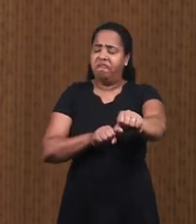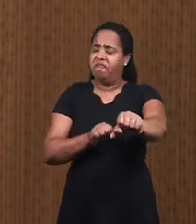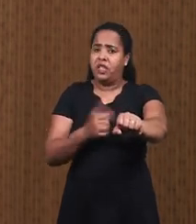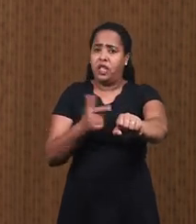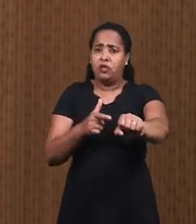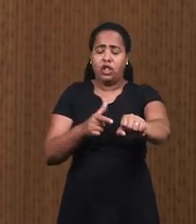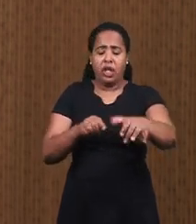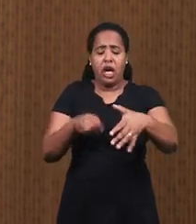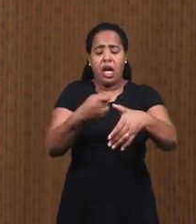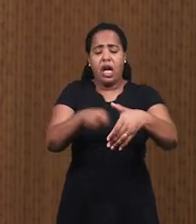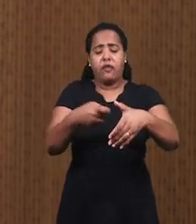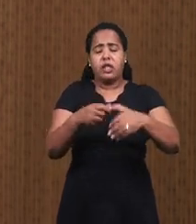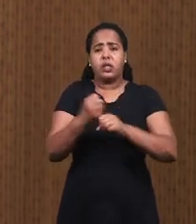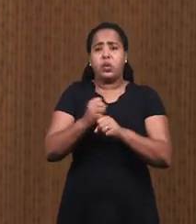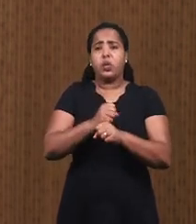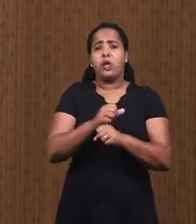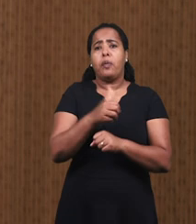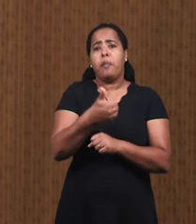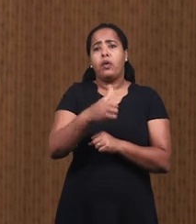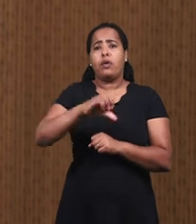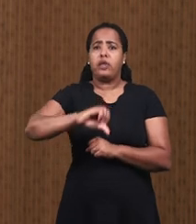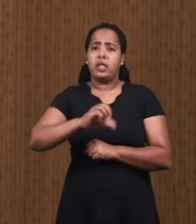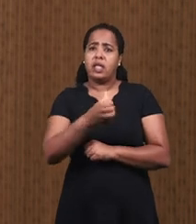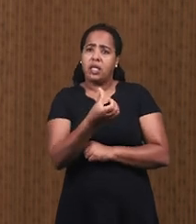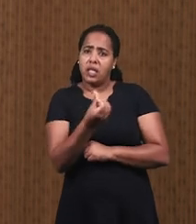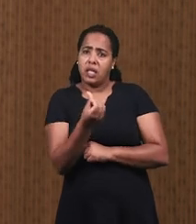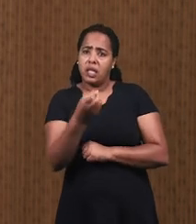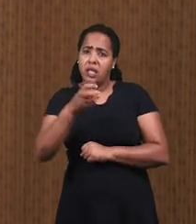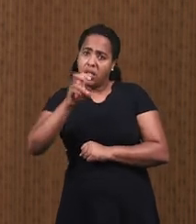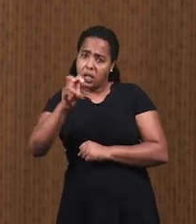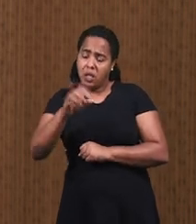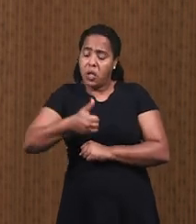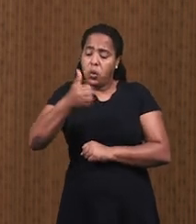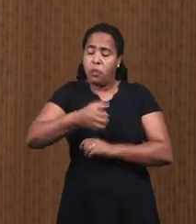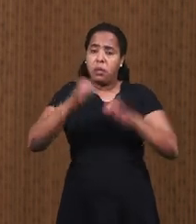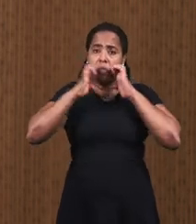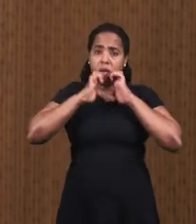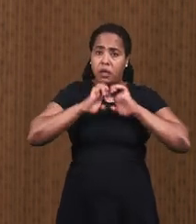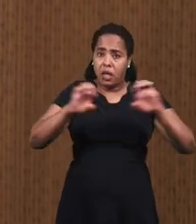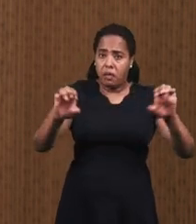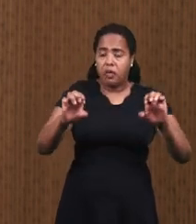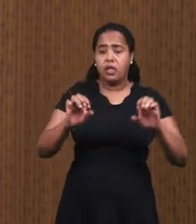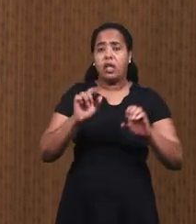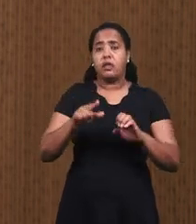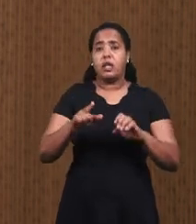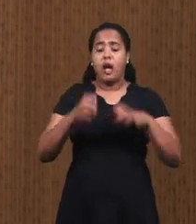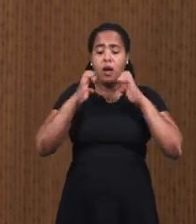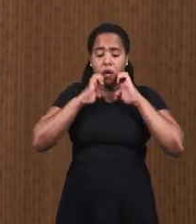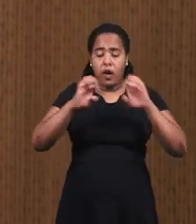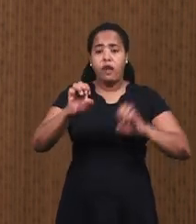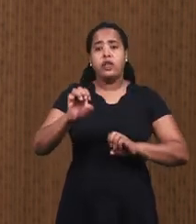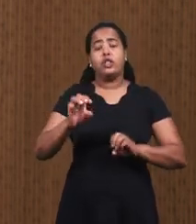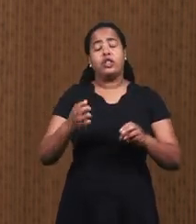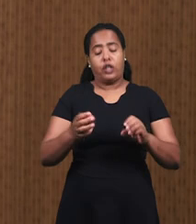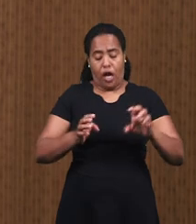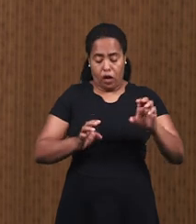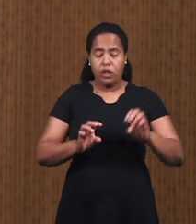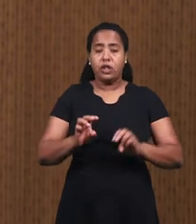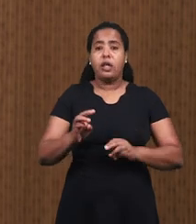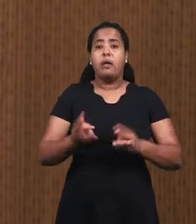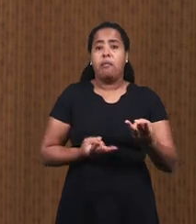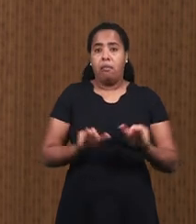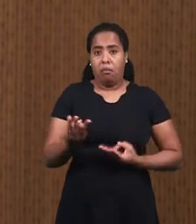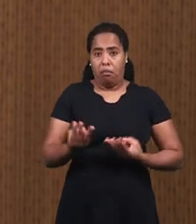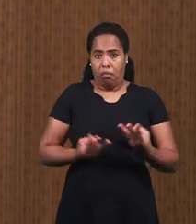canon chrétien n'existait pas. Il a été écrit à partir de l'année 65 à travers le premier évangile qui a été l'évangile de Marc.